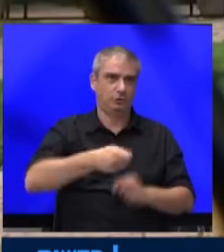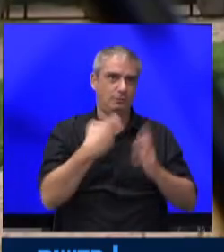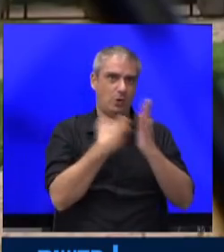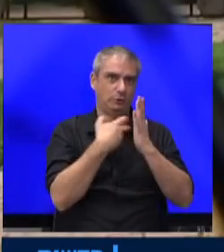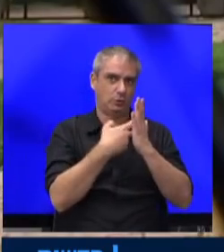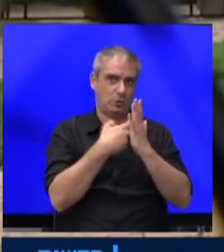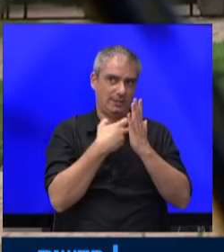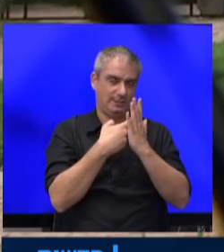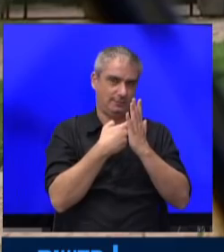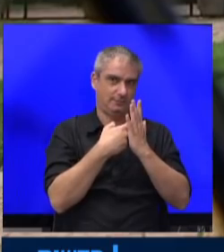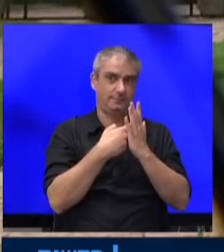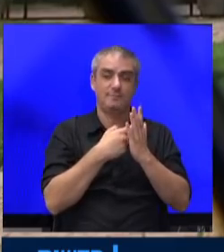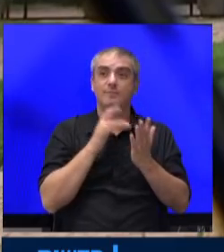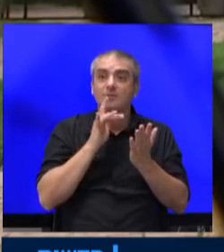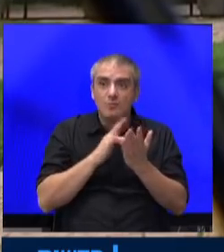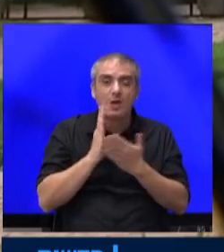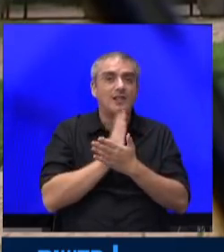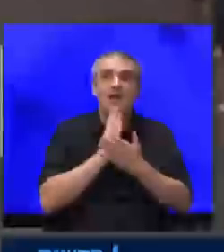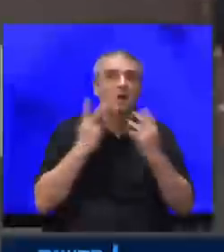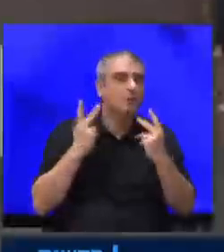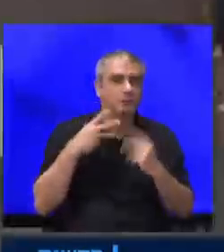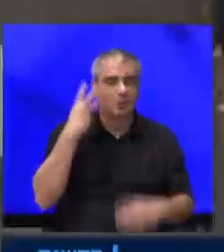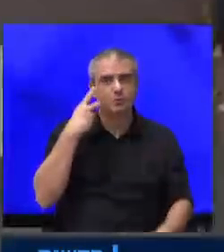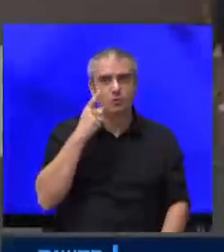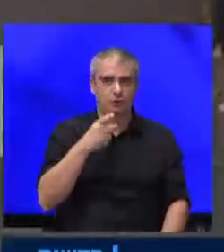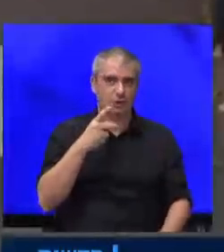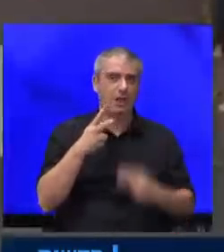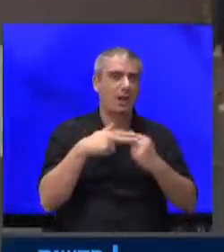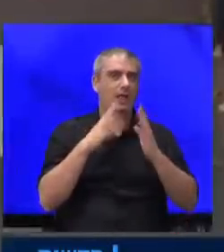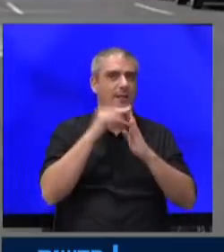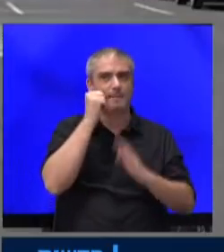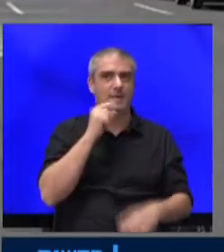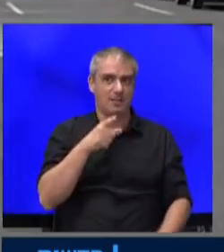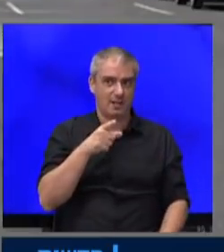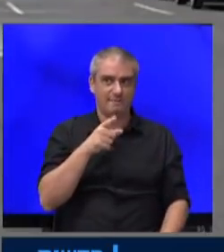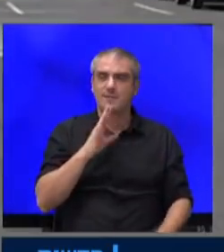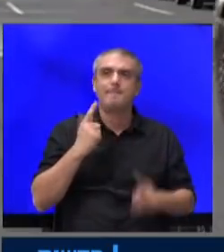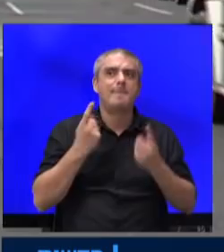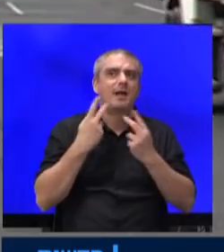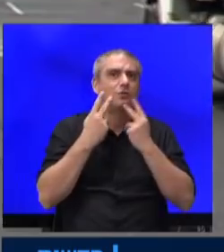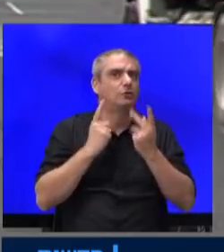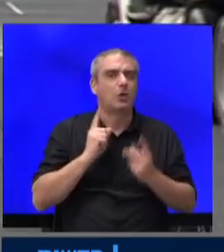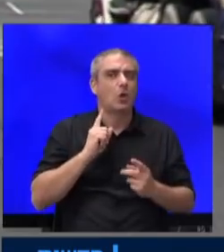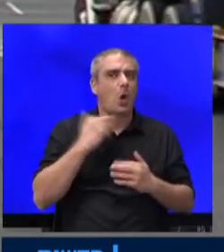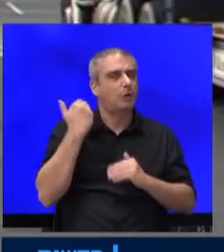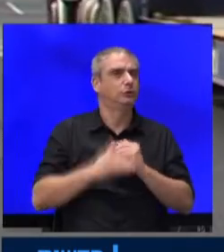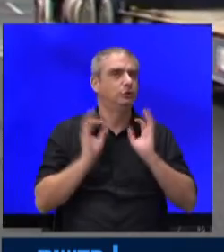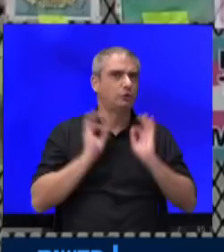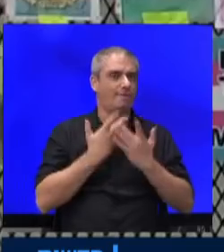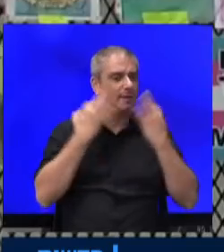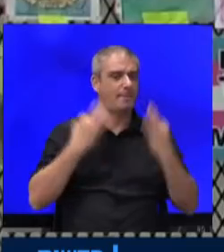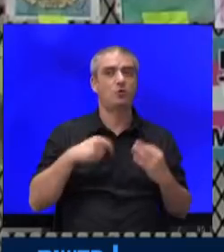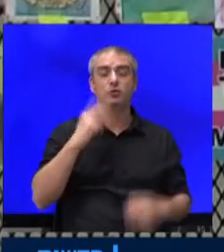מוקד ההיערכות העיקרי הוא וושינגטון הבירה, סמוך לבית הלבן. מה יקרה אם התוצאות לא תהיינה סופיות ביום שלישי, וציבור